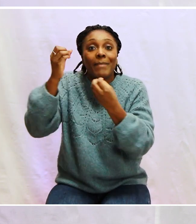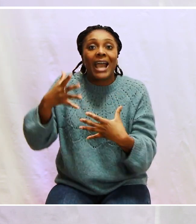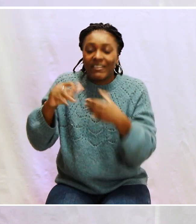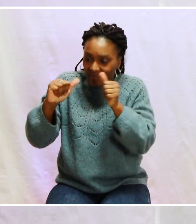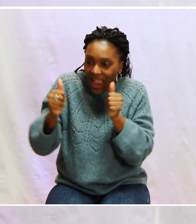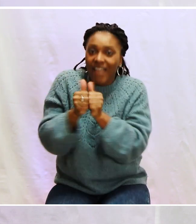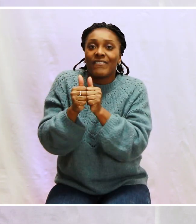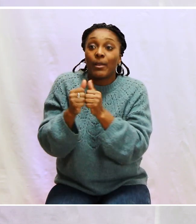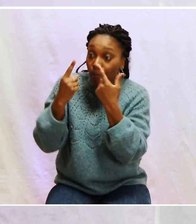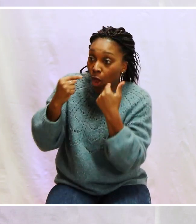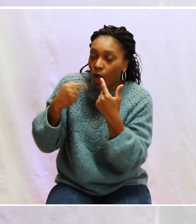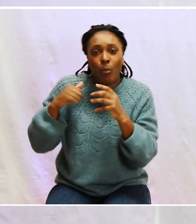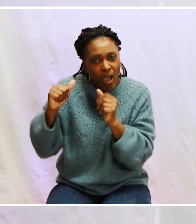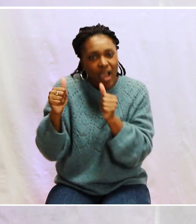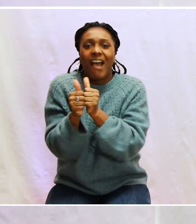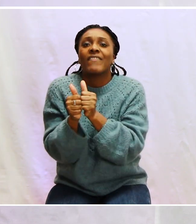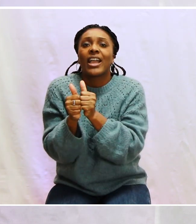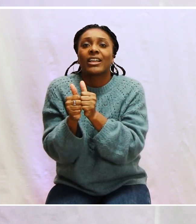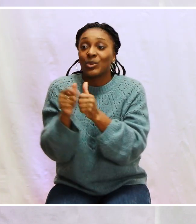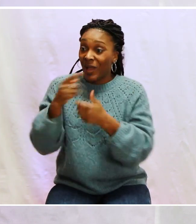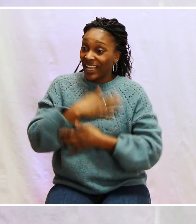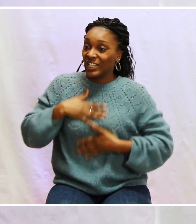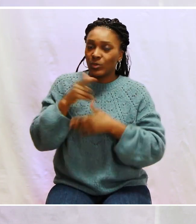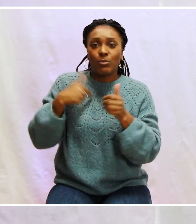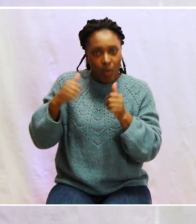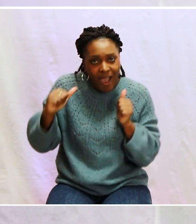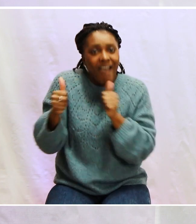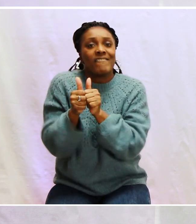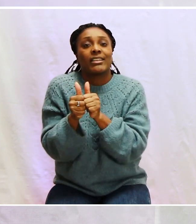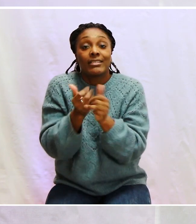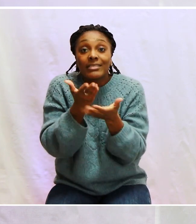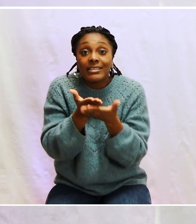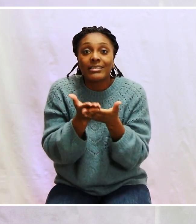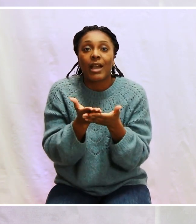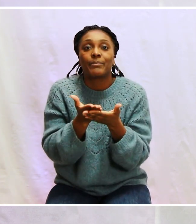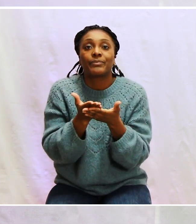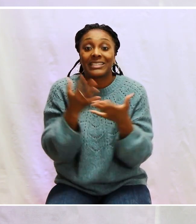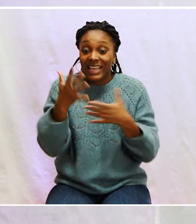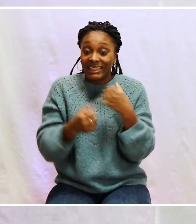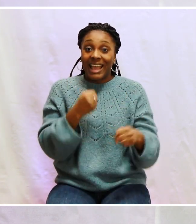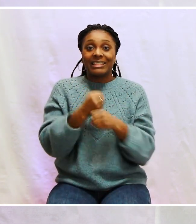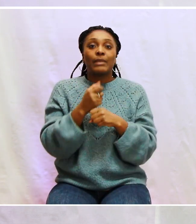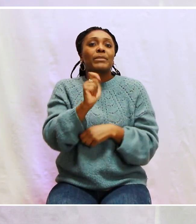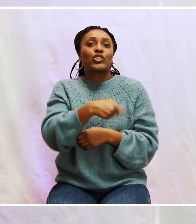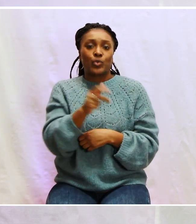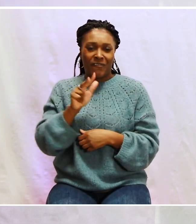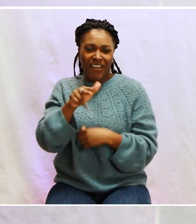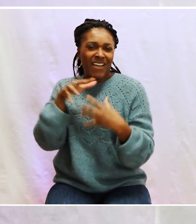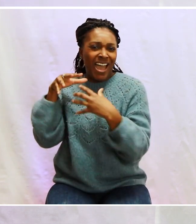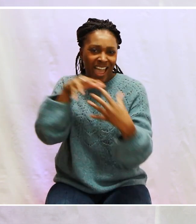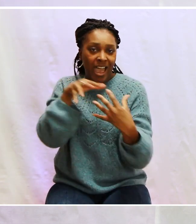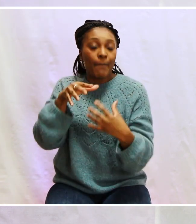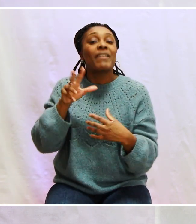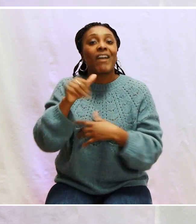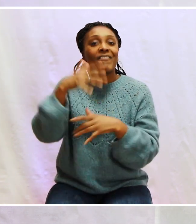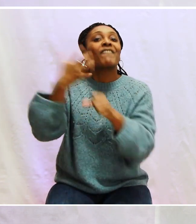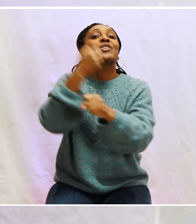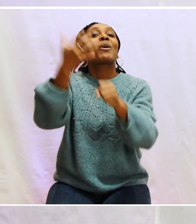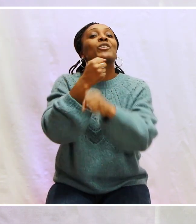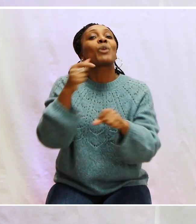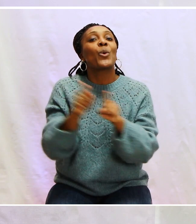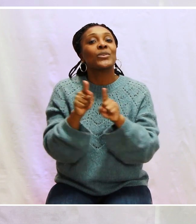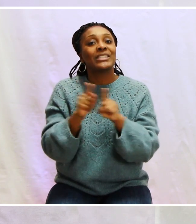être avec celui qui pleure et avec celui qui se réjouit. Ça veut dire que cette année, non seulement il y aura des épreuves, mais il y aura des victoires.